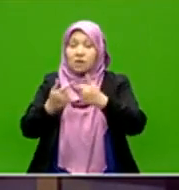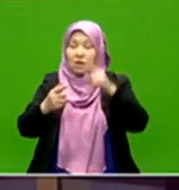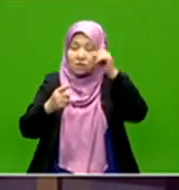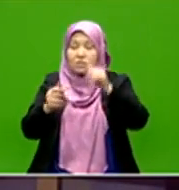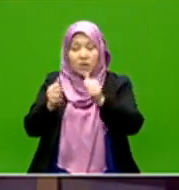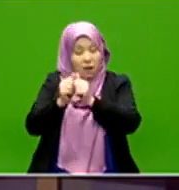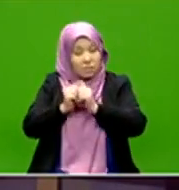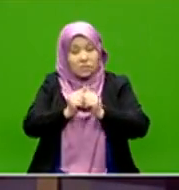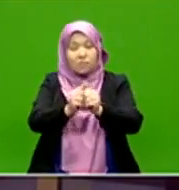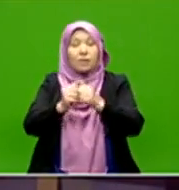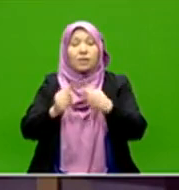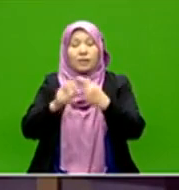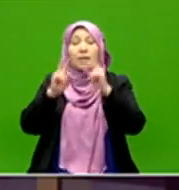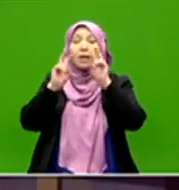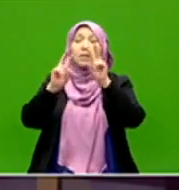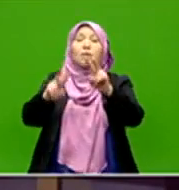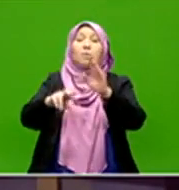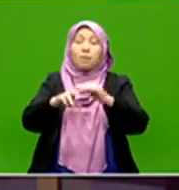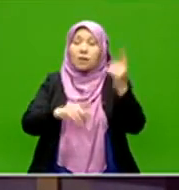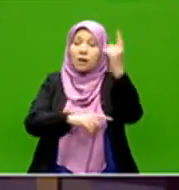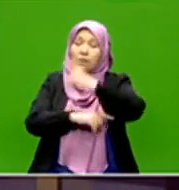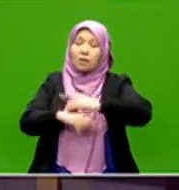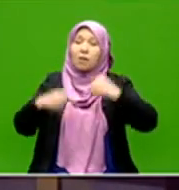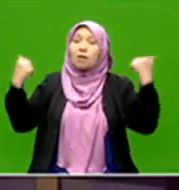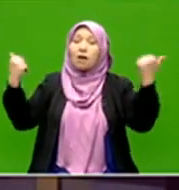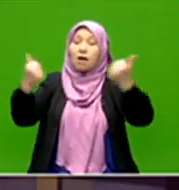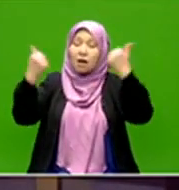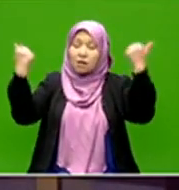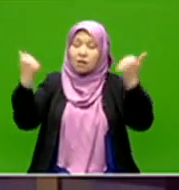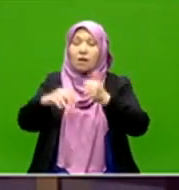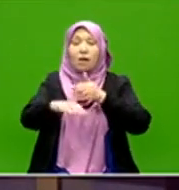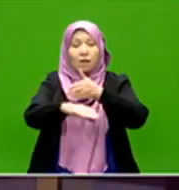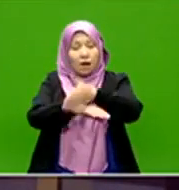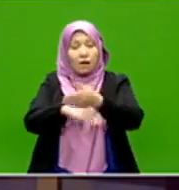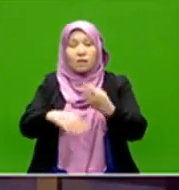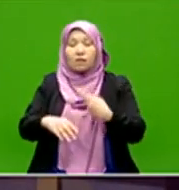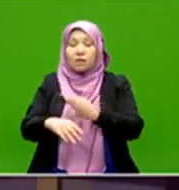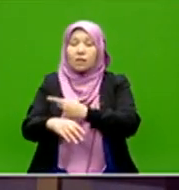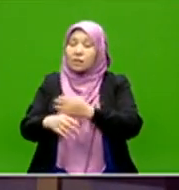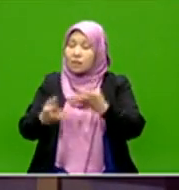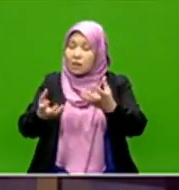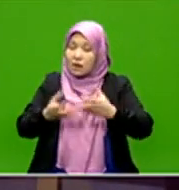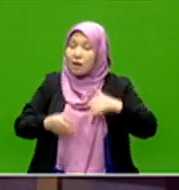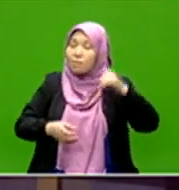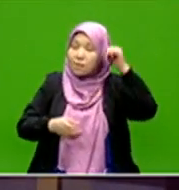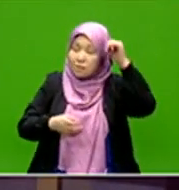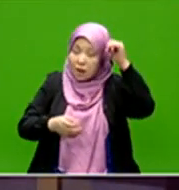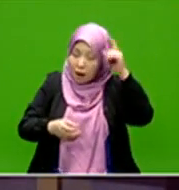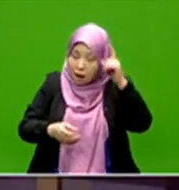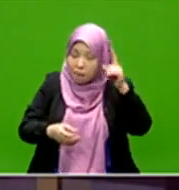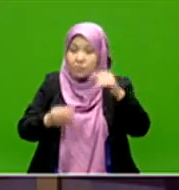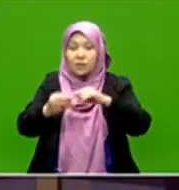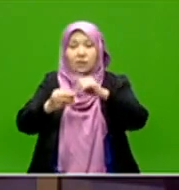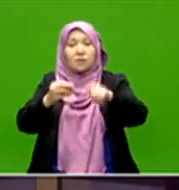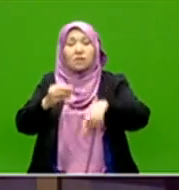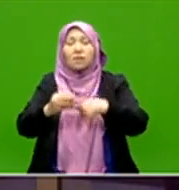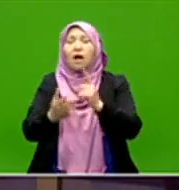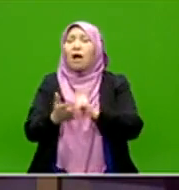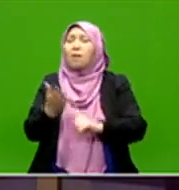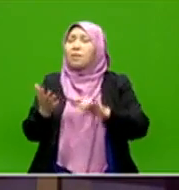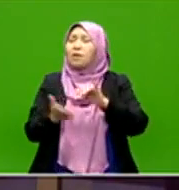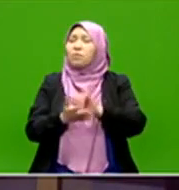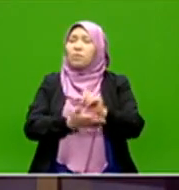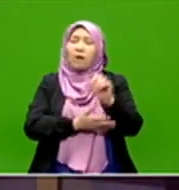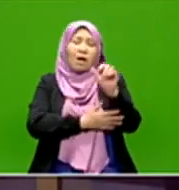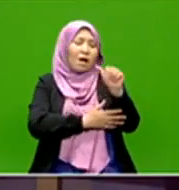melihat pada hari raya Aidil Adha ini dengan memahami, memaknai tentang adha. Apa